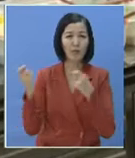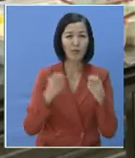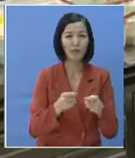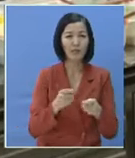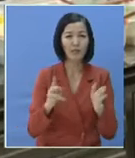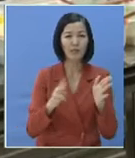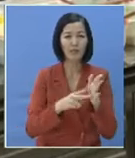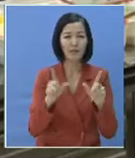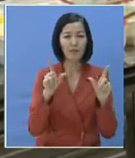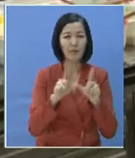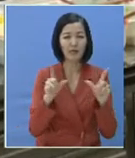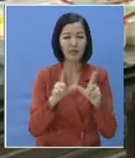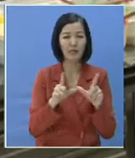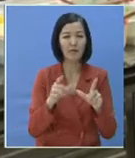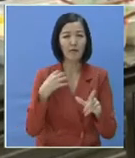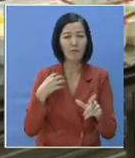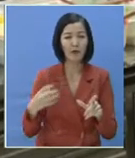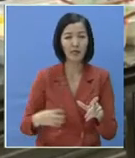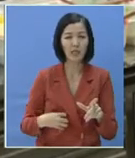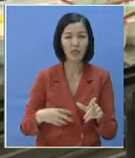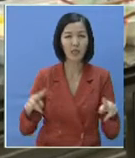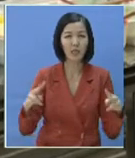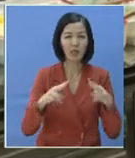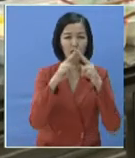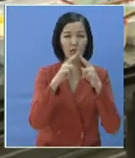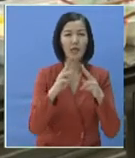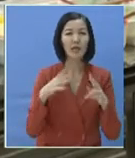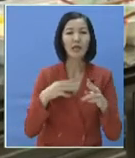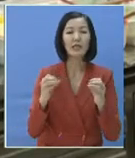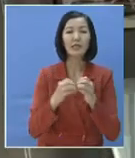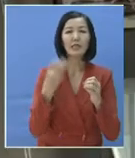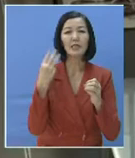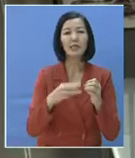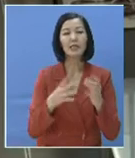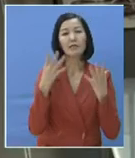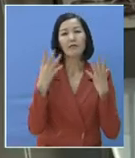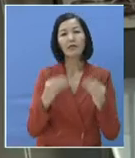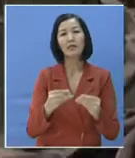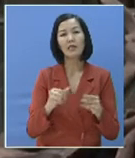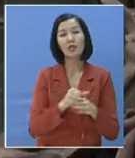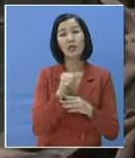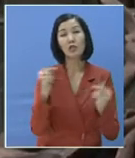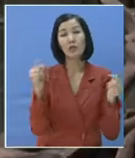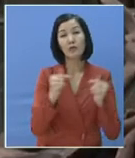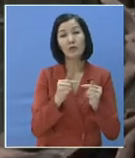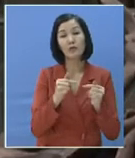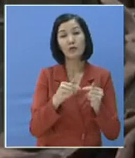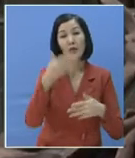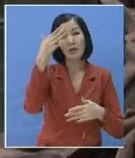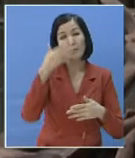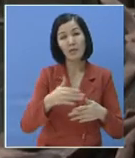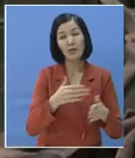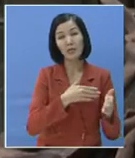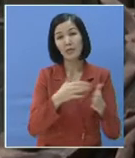из 7 магазинов Роджера в Париже. 9 ноября ровно в 10:30 в день и час, когда стали сносить Берлинскую